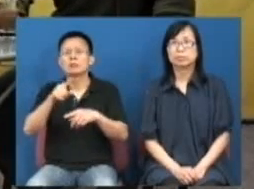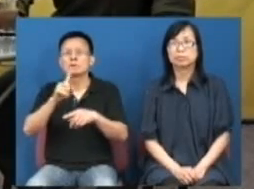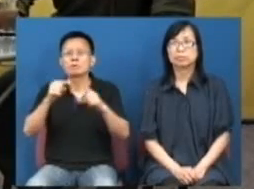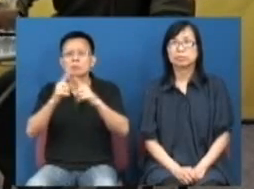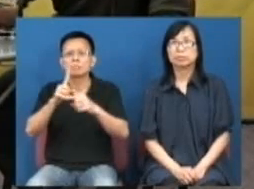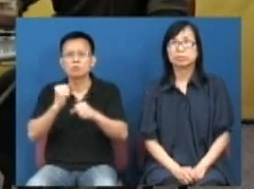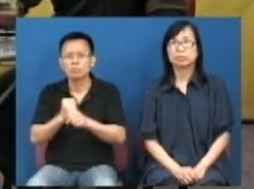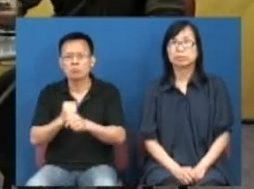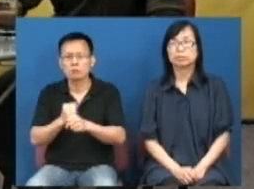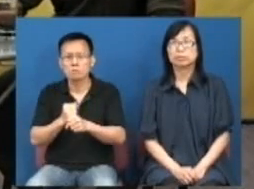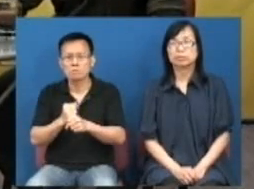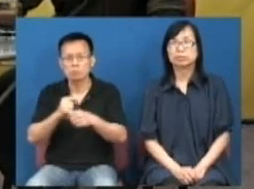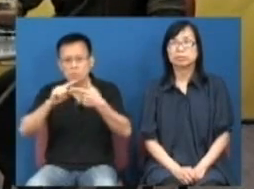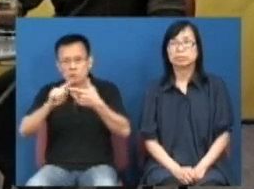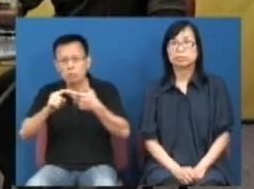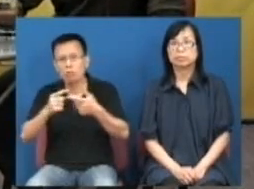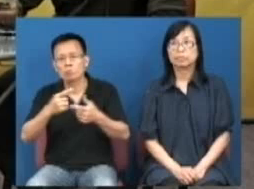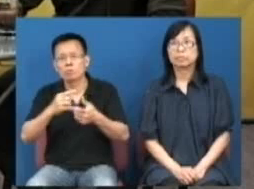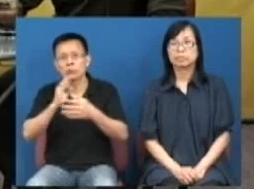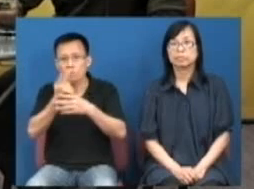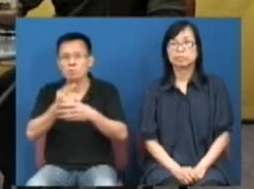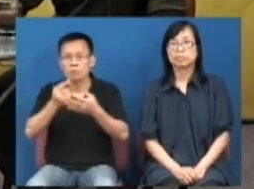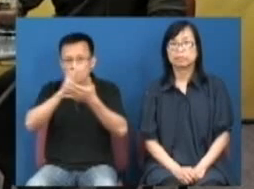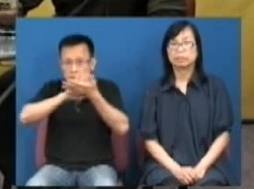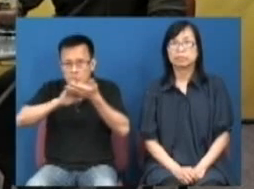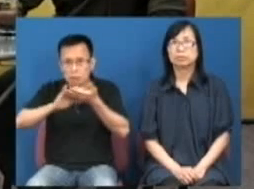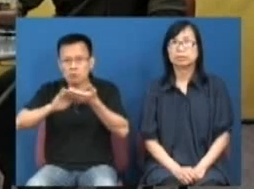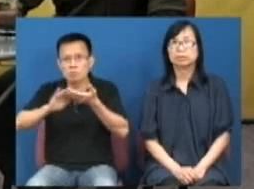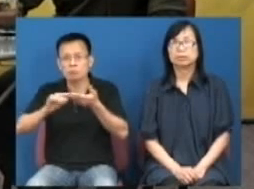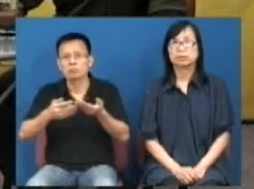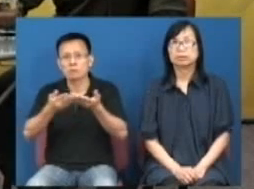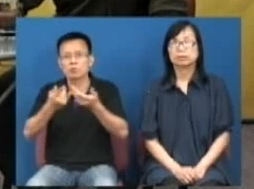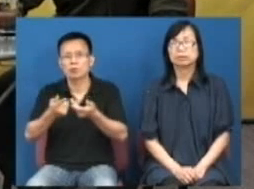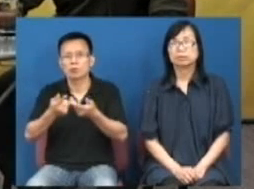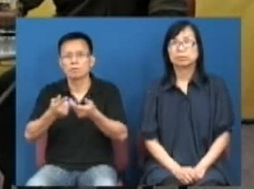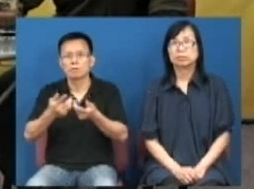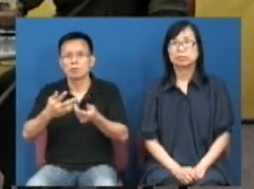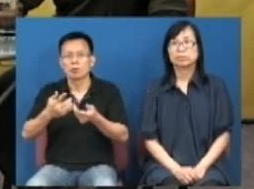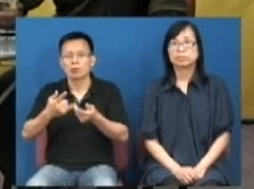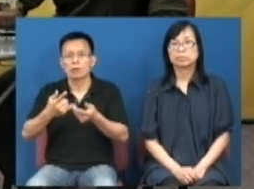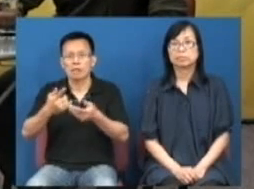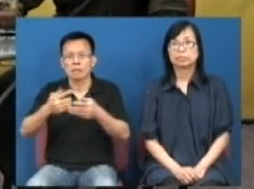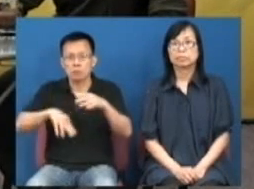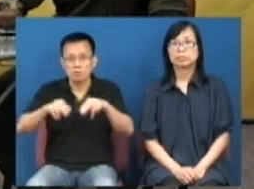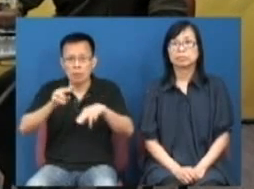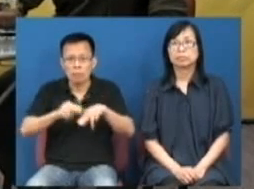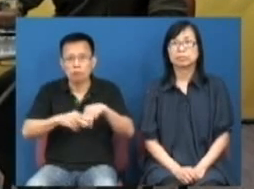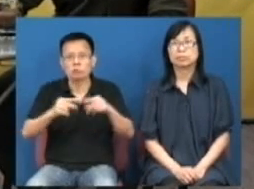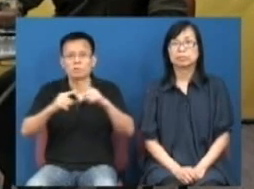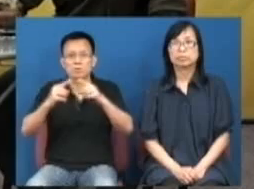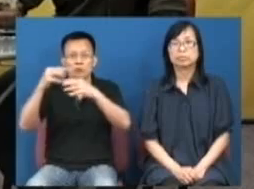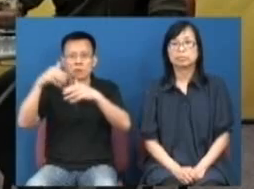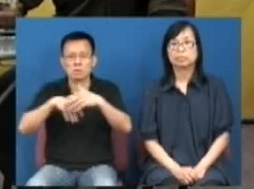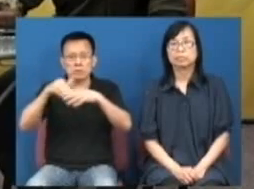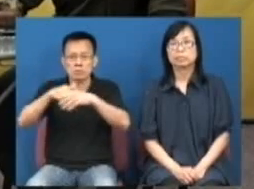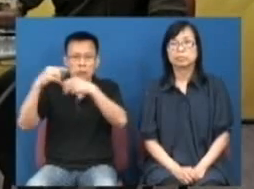好啦。然後就話咧，為咗清晰地向節目嘅觀眾提供同一選舉候選人嘅總數同埋姓名咧，以及平等地對